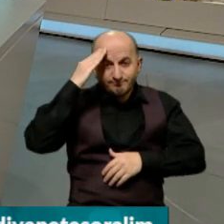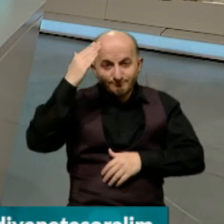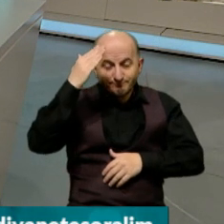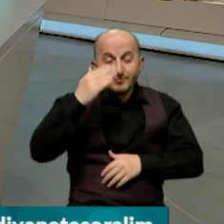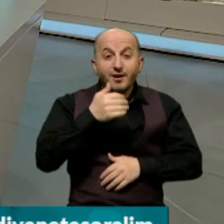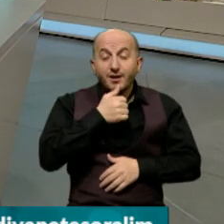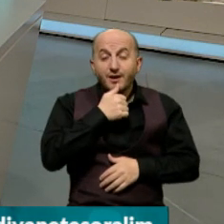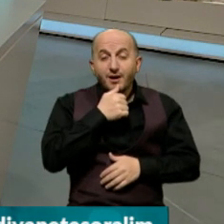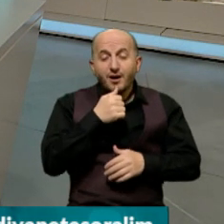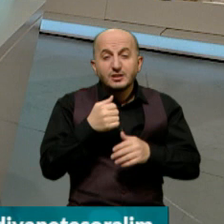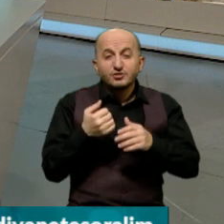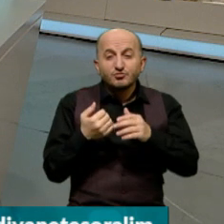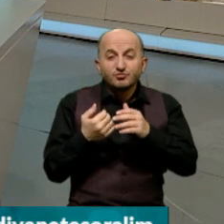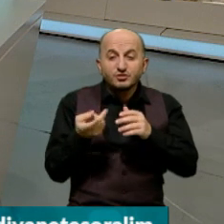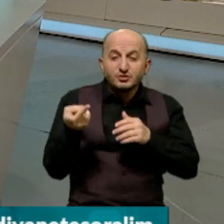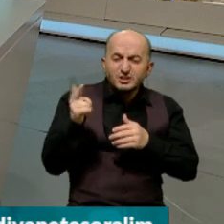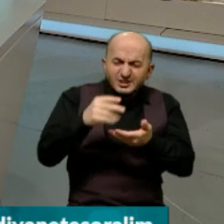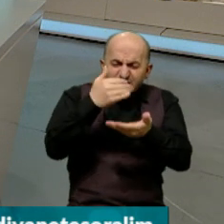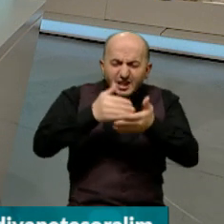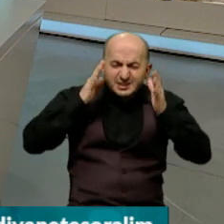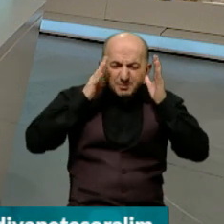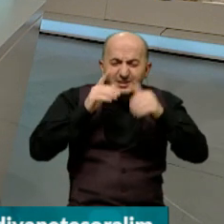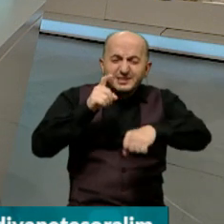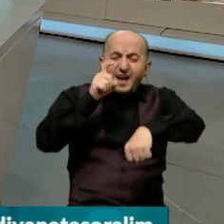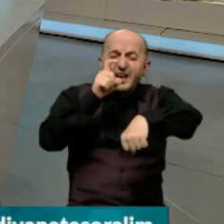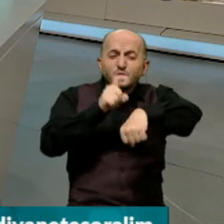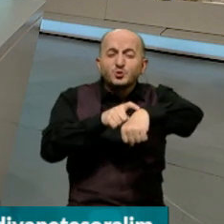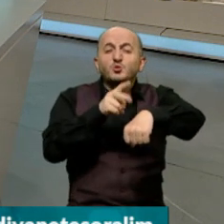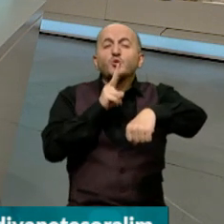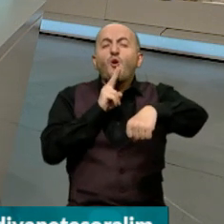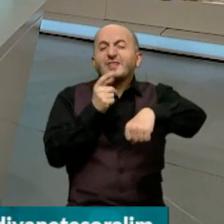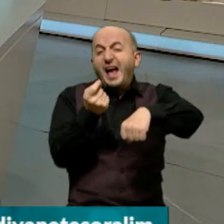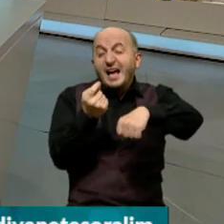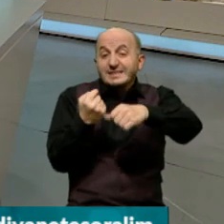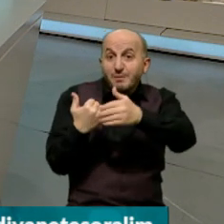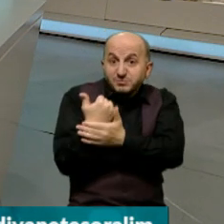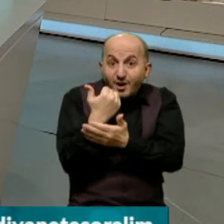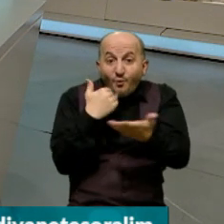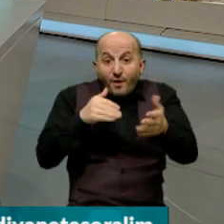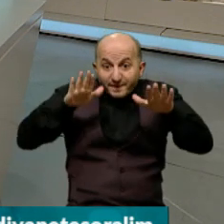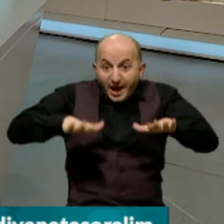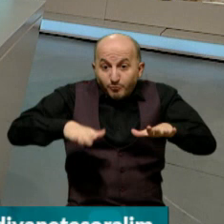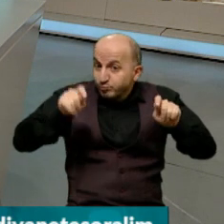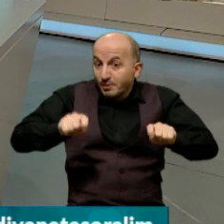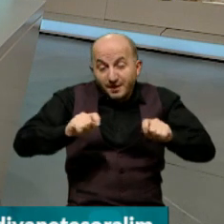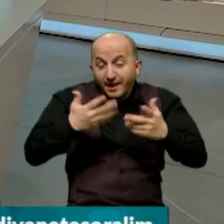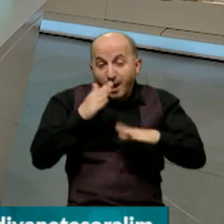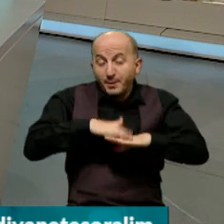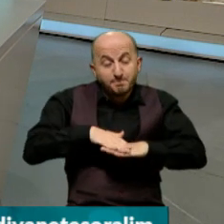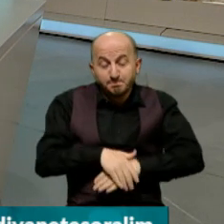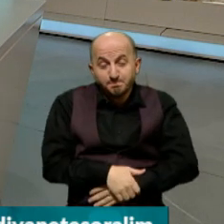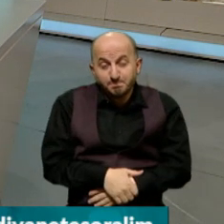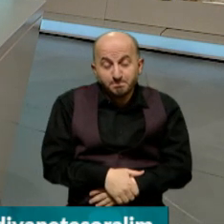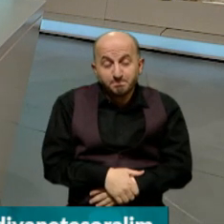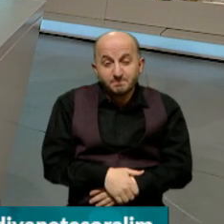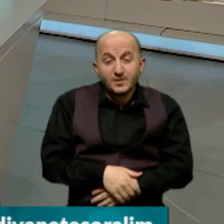soru. Cenaze namazına son anda geldim ve abdestim yoktu. Teyemmüm mü almak durumundayım? Ne tavsiye edersiniz?